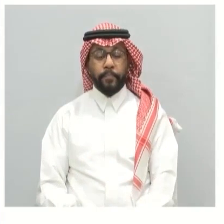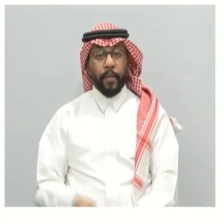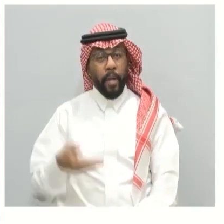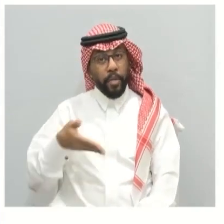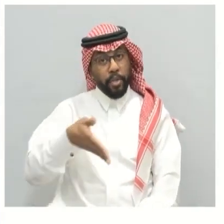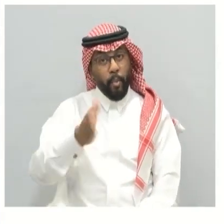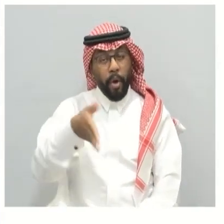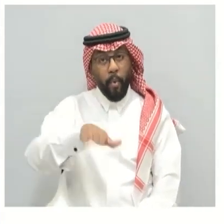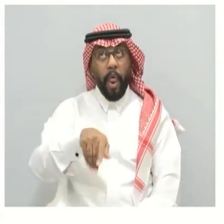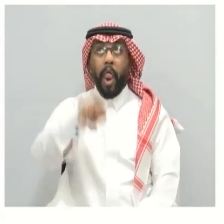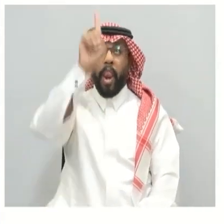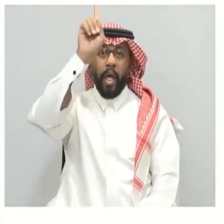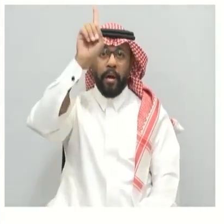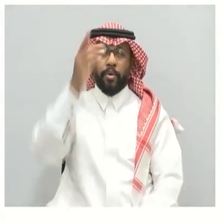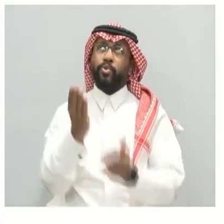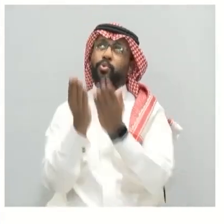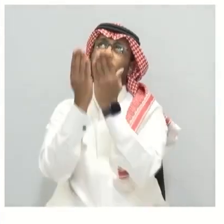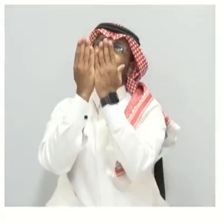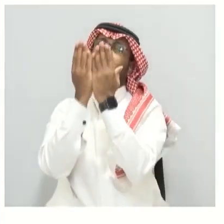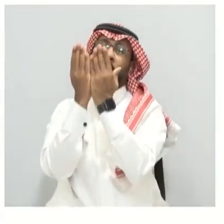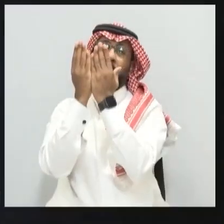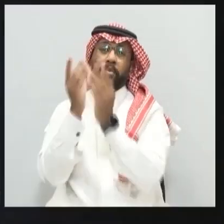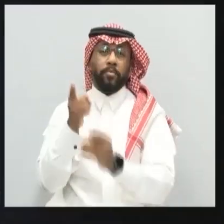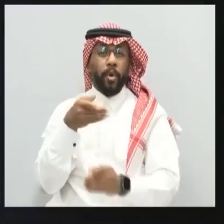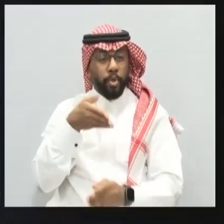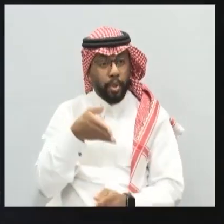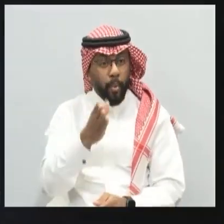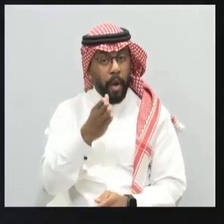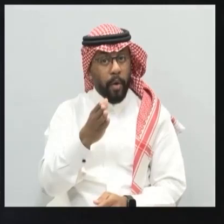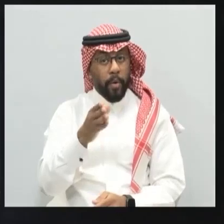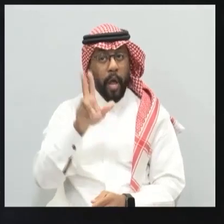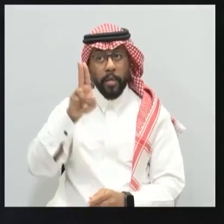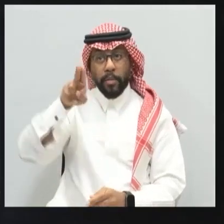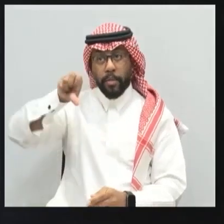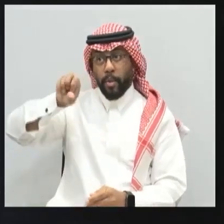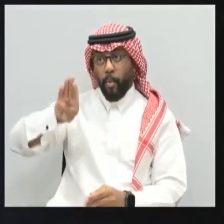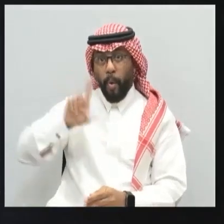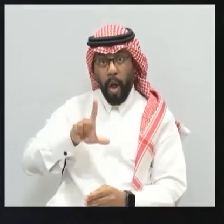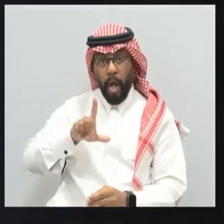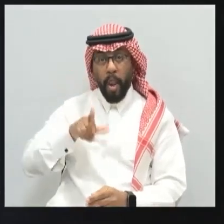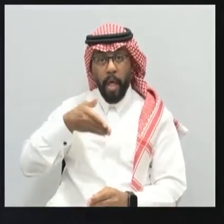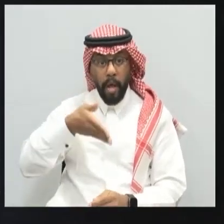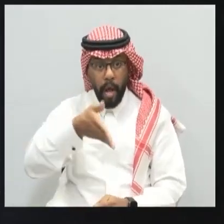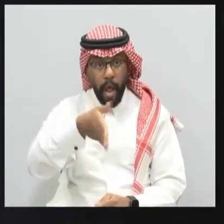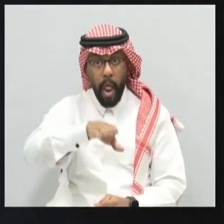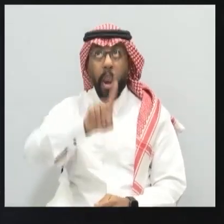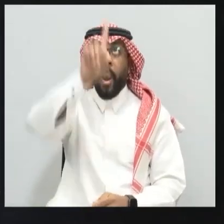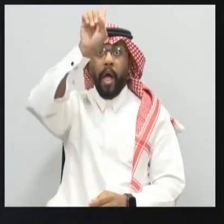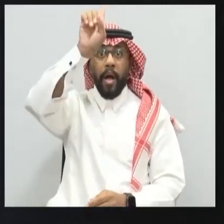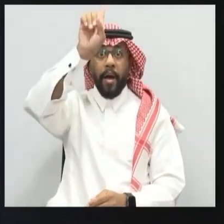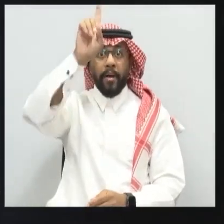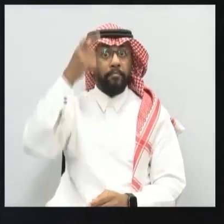التوكل على الله عز وجل ودعائه فالتوكل على الله عز وجل حق التوكل لان امر قبولك بالوظيفه من عدمه